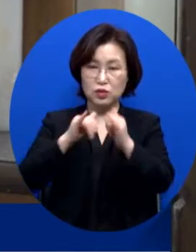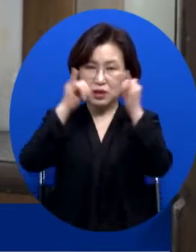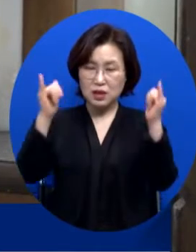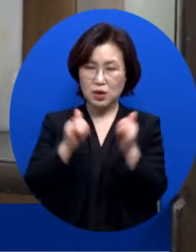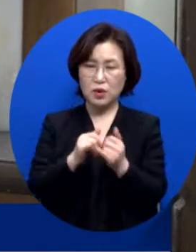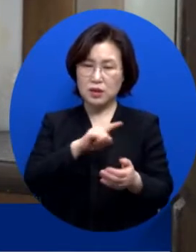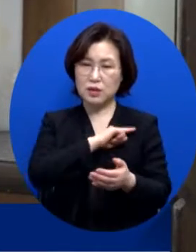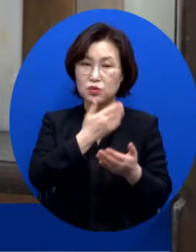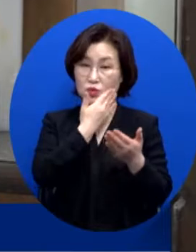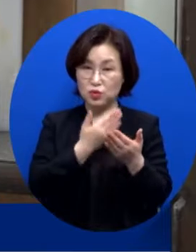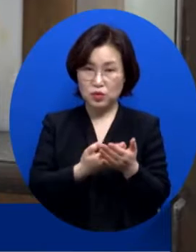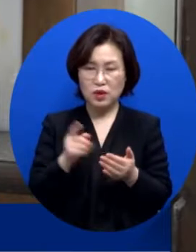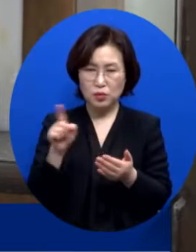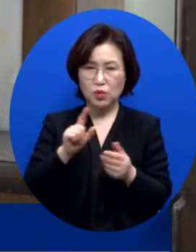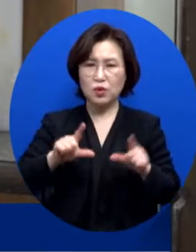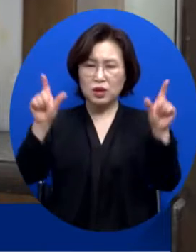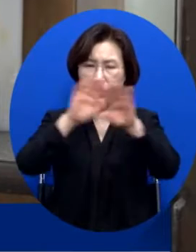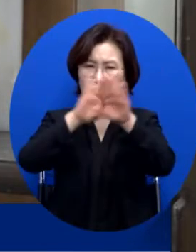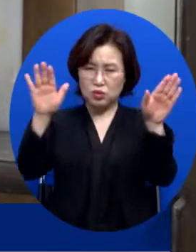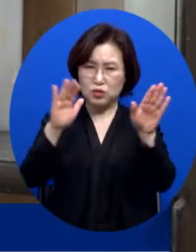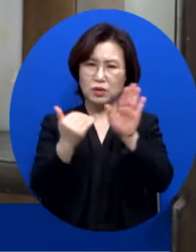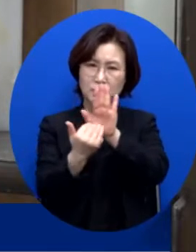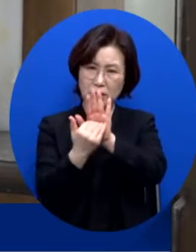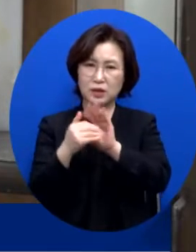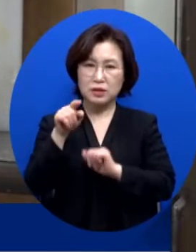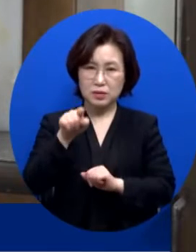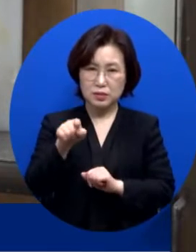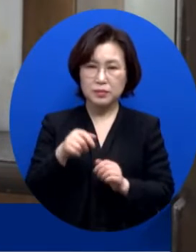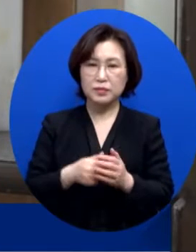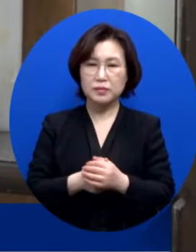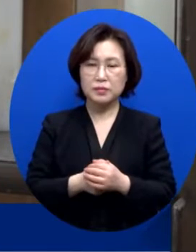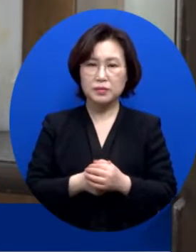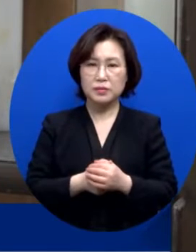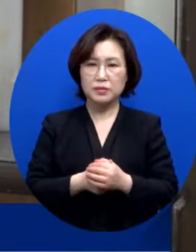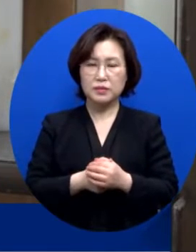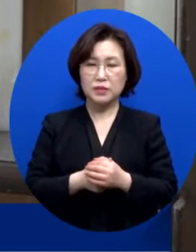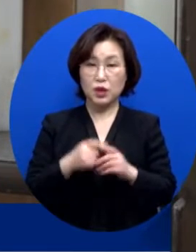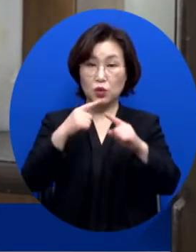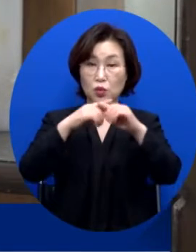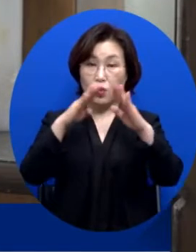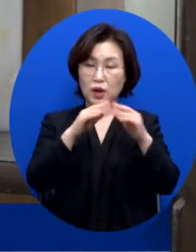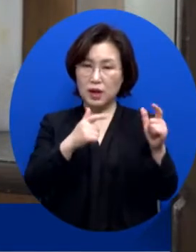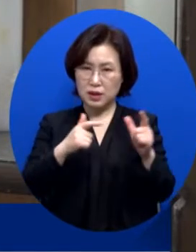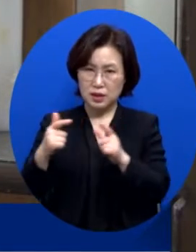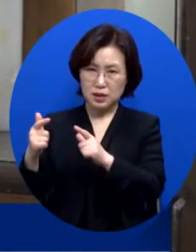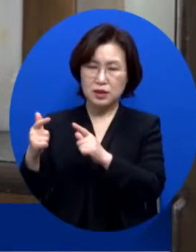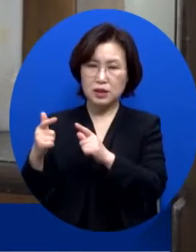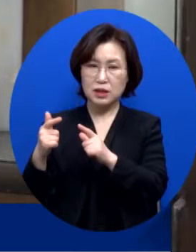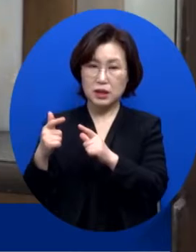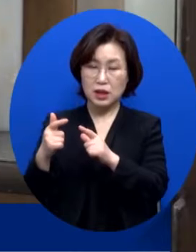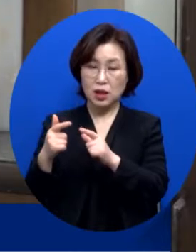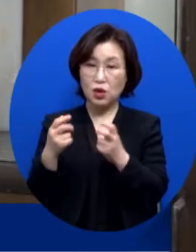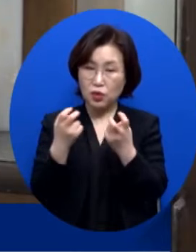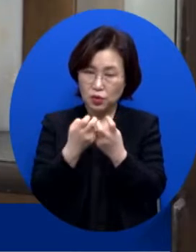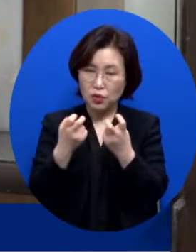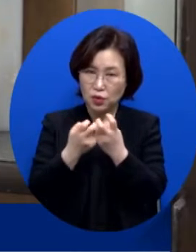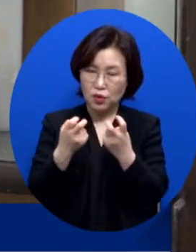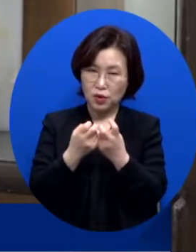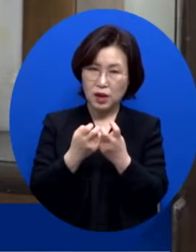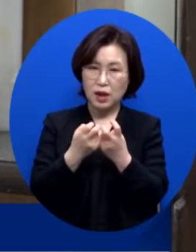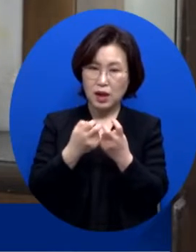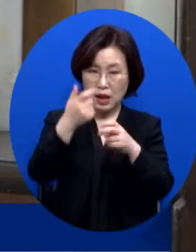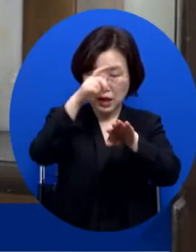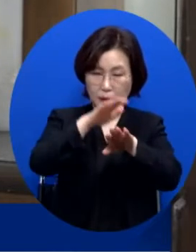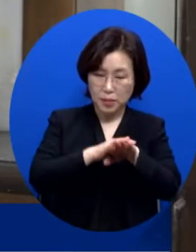이슈가 기후 2기 어떻게 대응할 것인가 라는 문제인데 교회들이 이것으로 현장에서 어떻게 구체적으로 예배